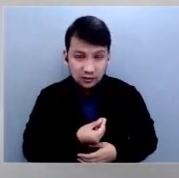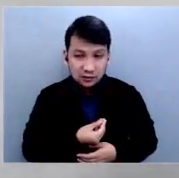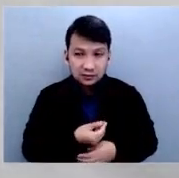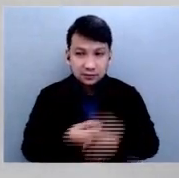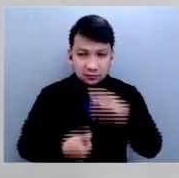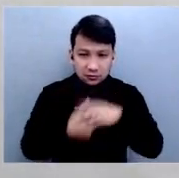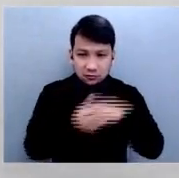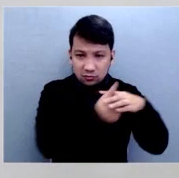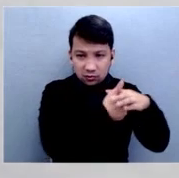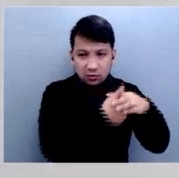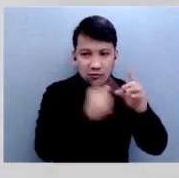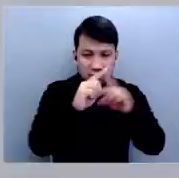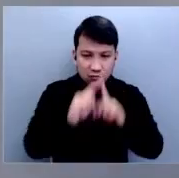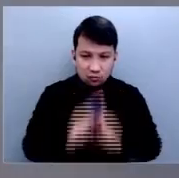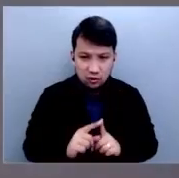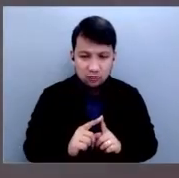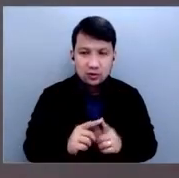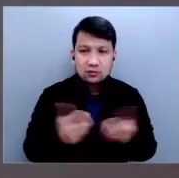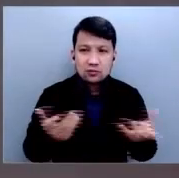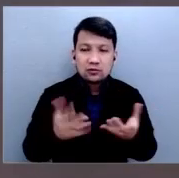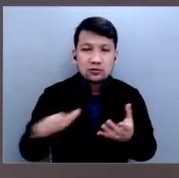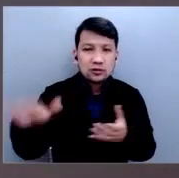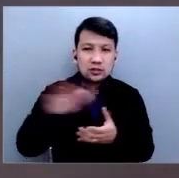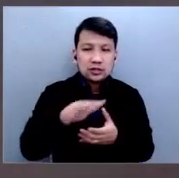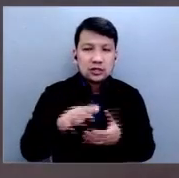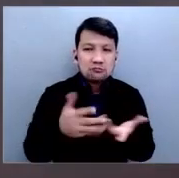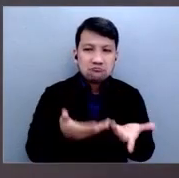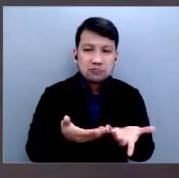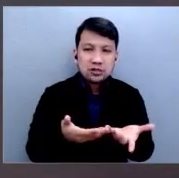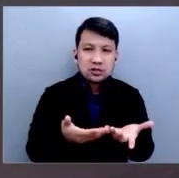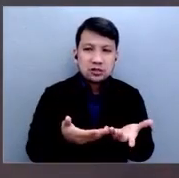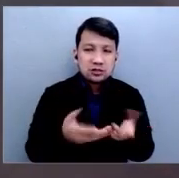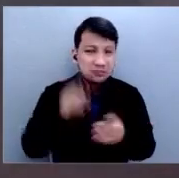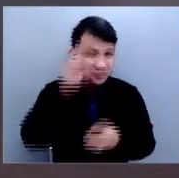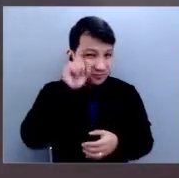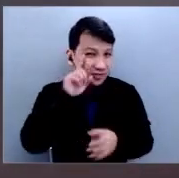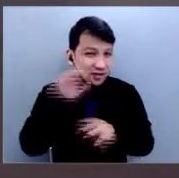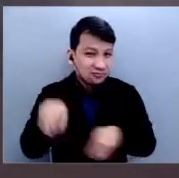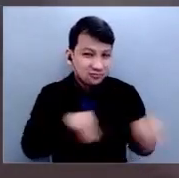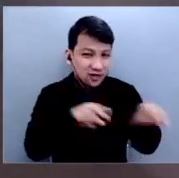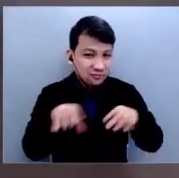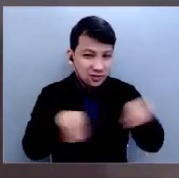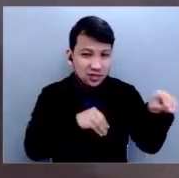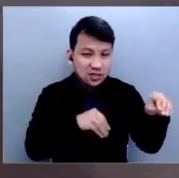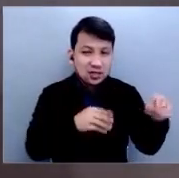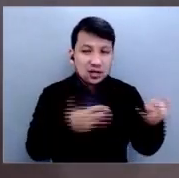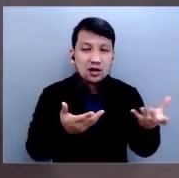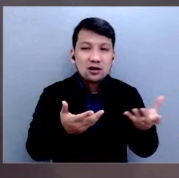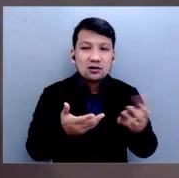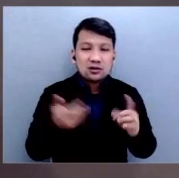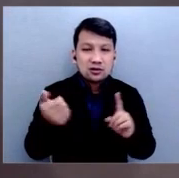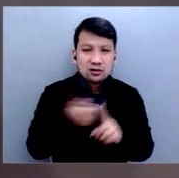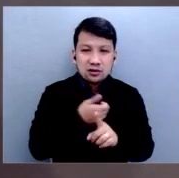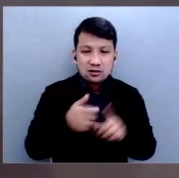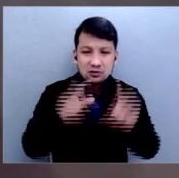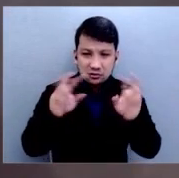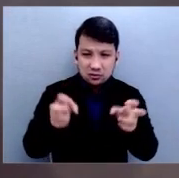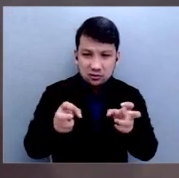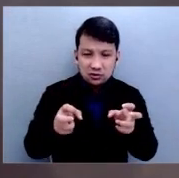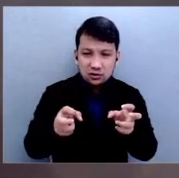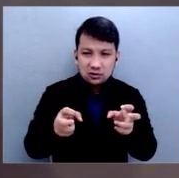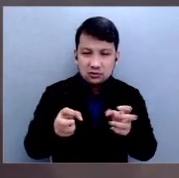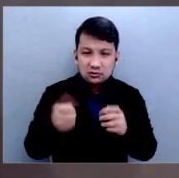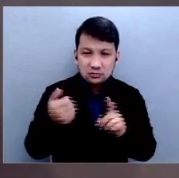ang mga salita o mga katagang ito sa mga mention. Sex trafficking charges. Others, description, stark picture at